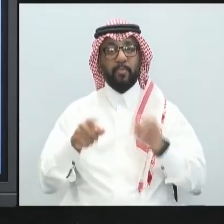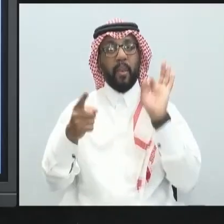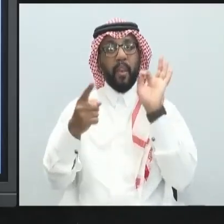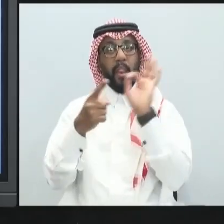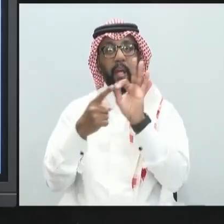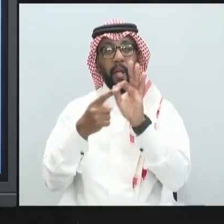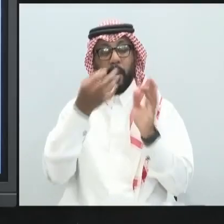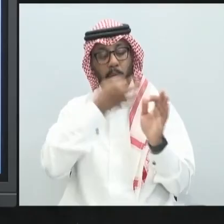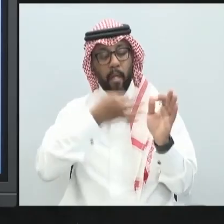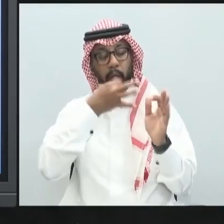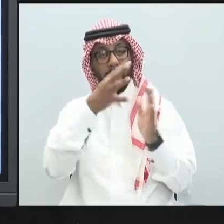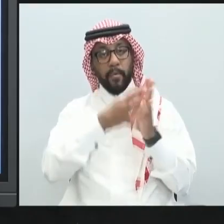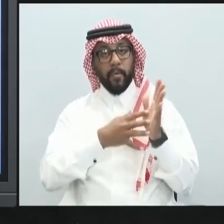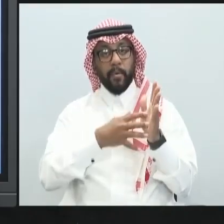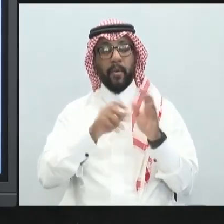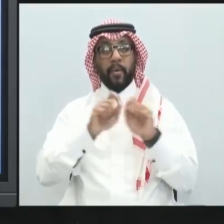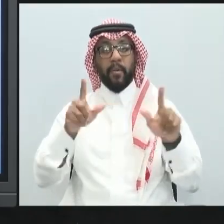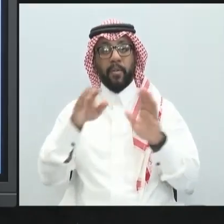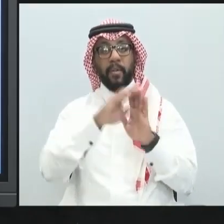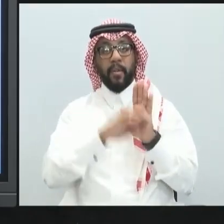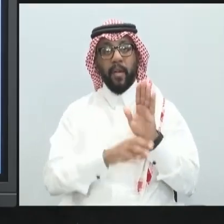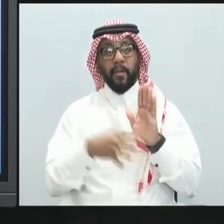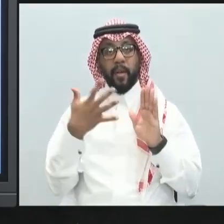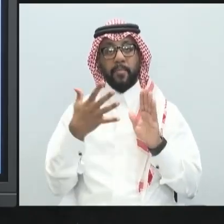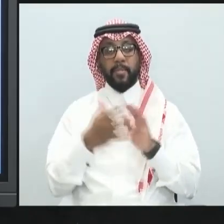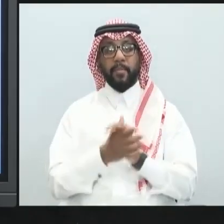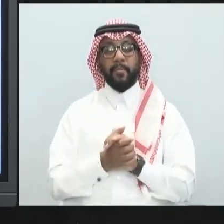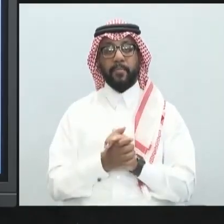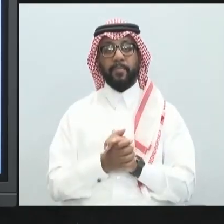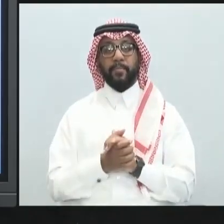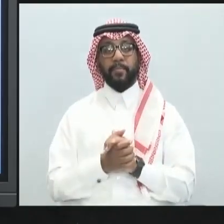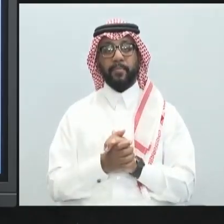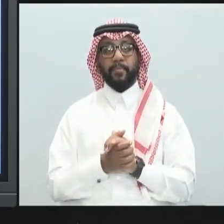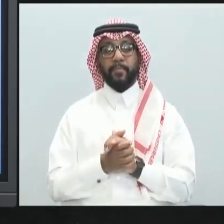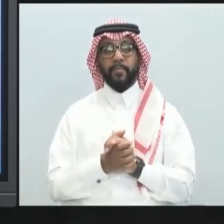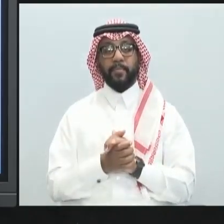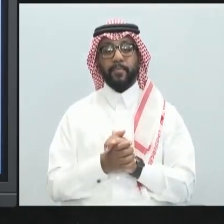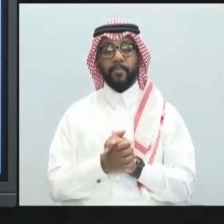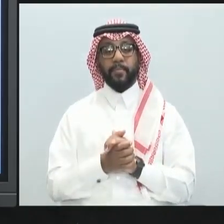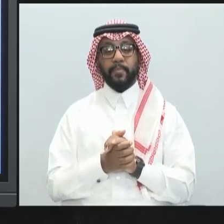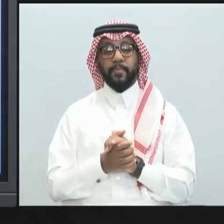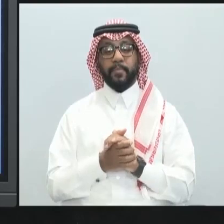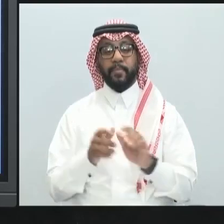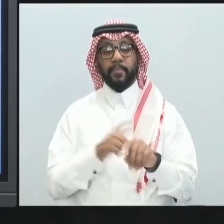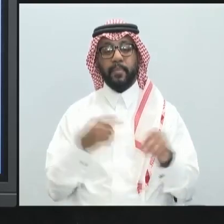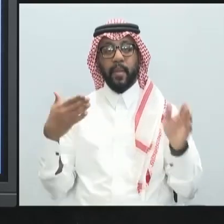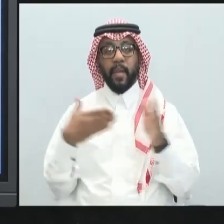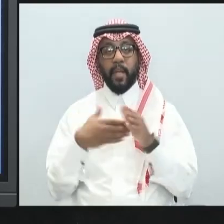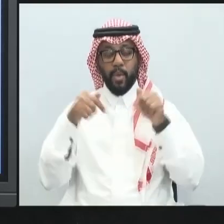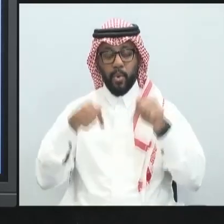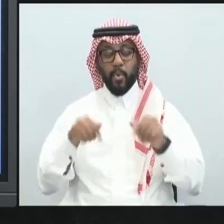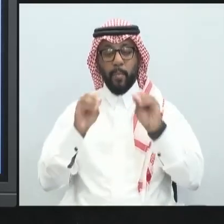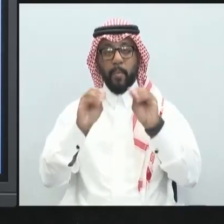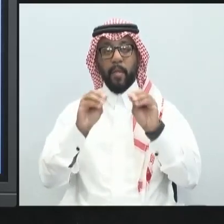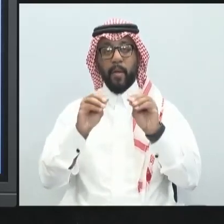استراتيجيه الخطوات الخمسه وهذا هو اخر ما في درسنا